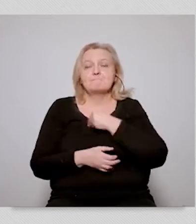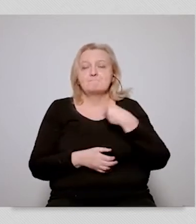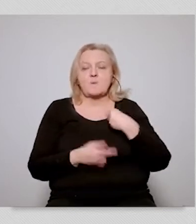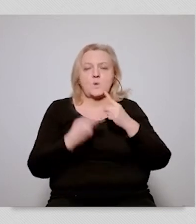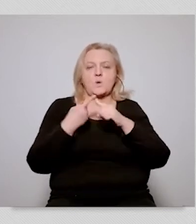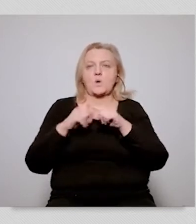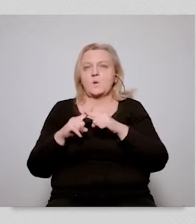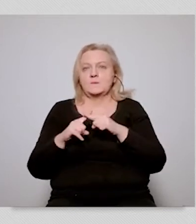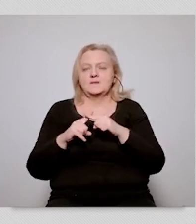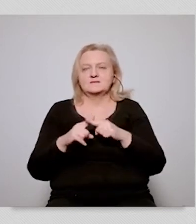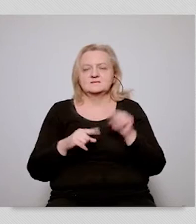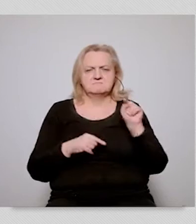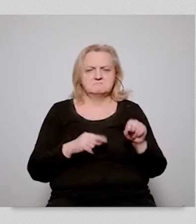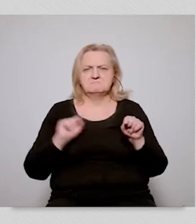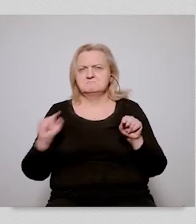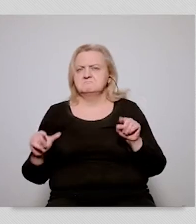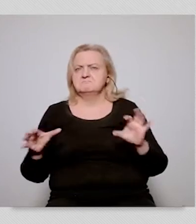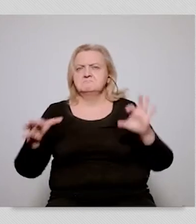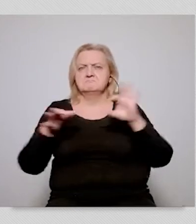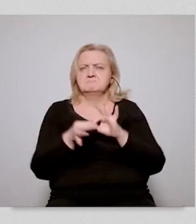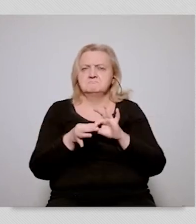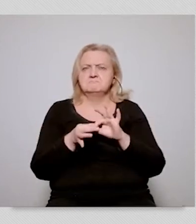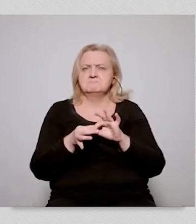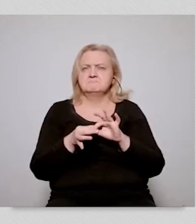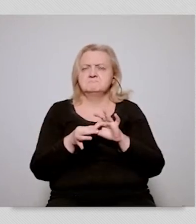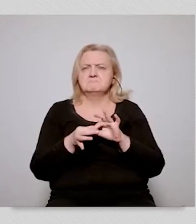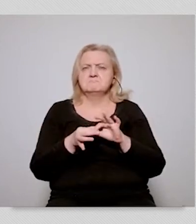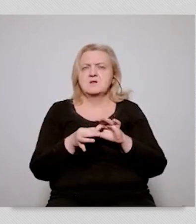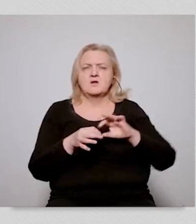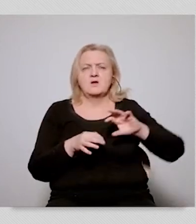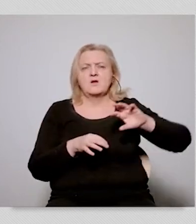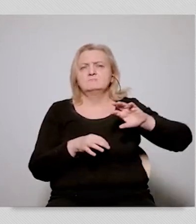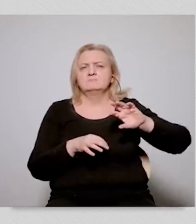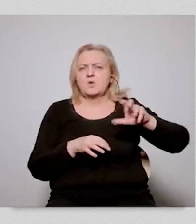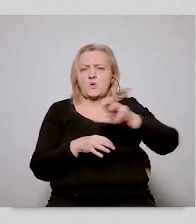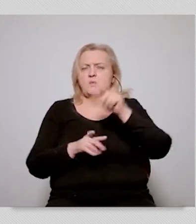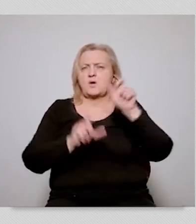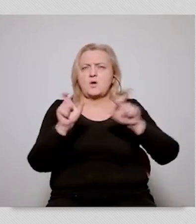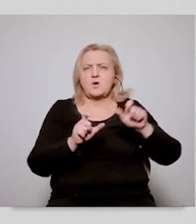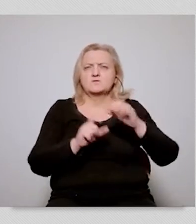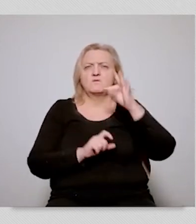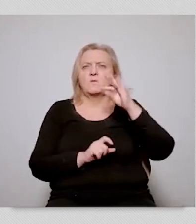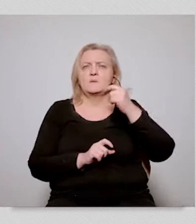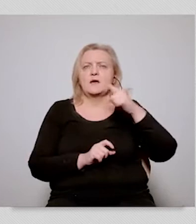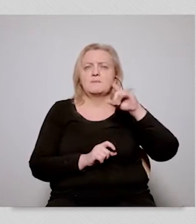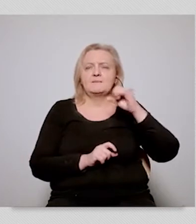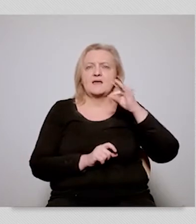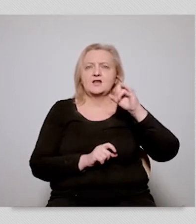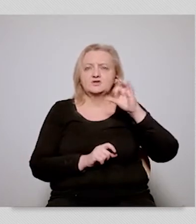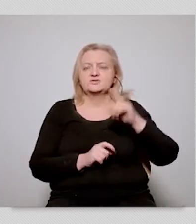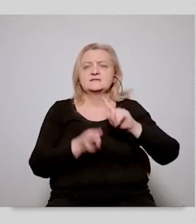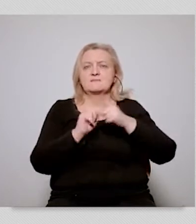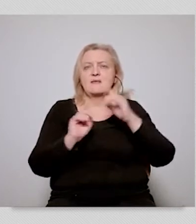kontekście połączenie w pewnych kręgach fundamentalistycznych kwestii zmiany